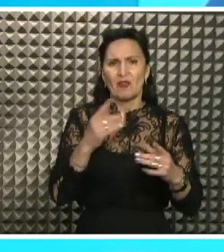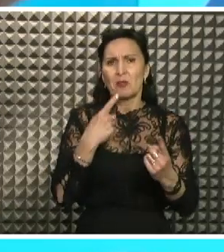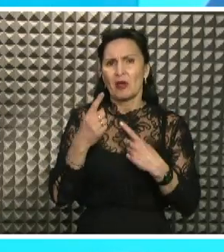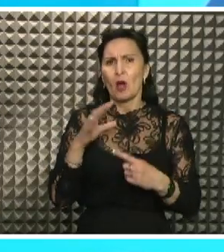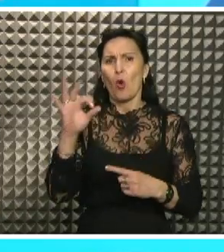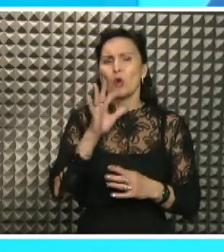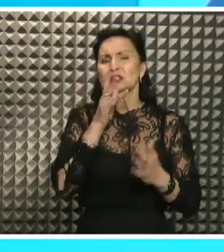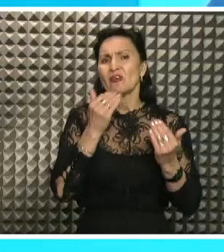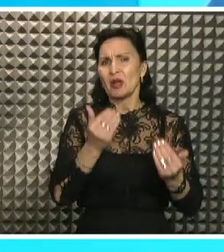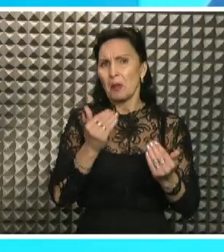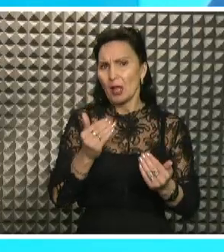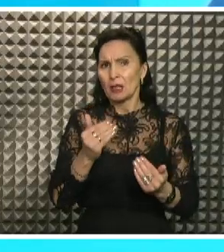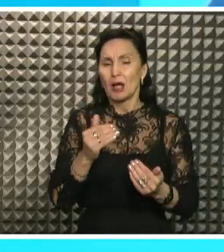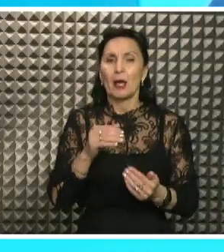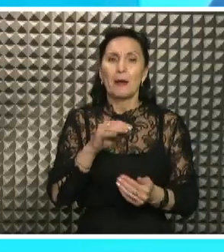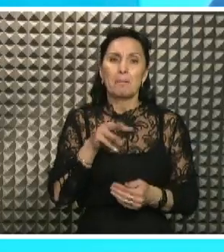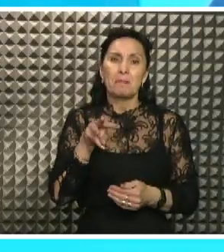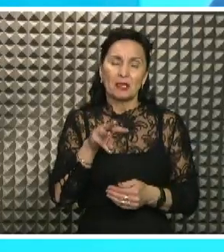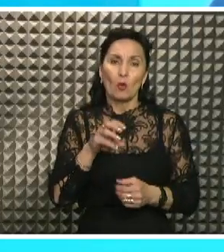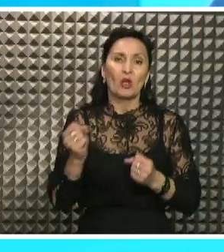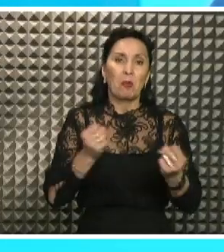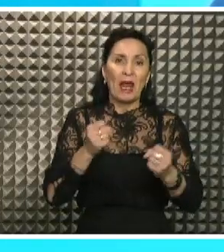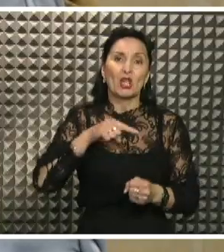о современных методах укрепления иммунитета.